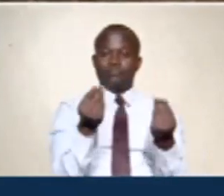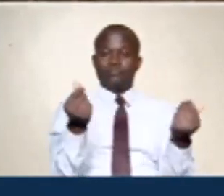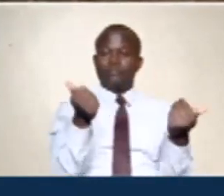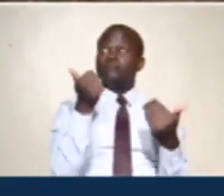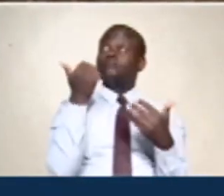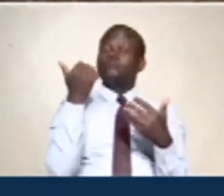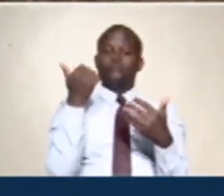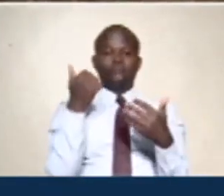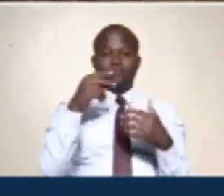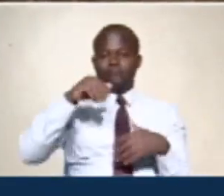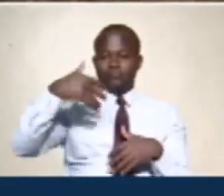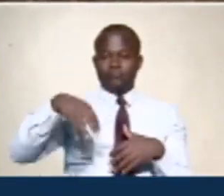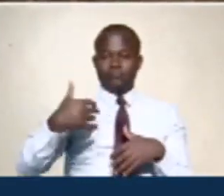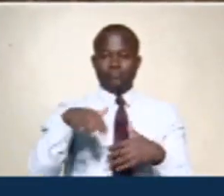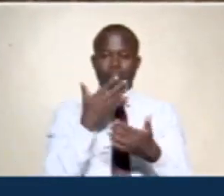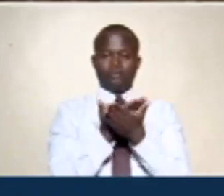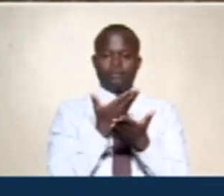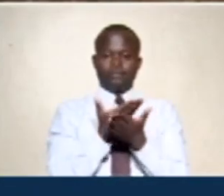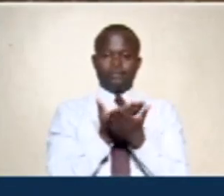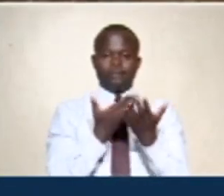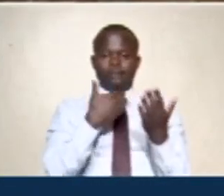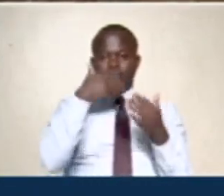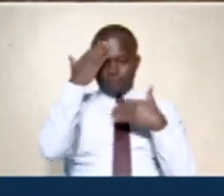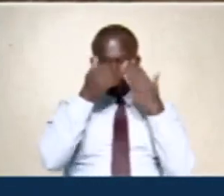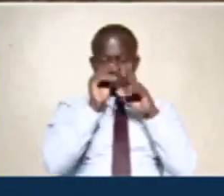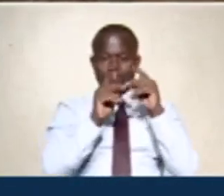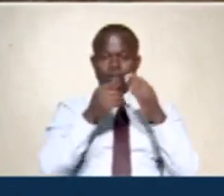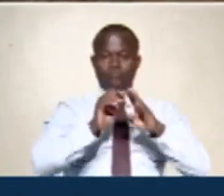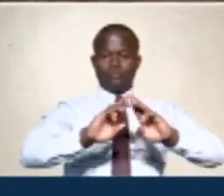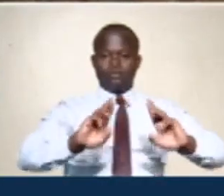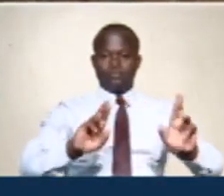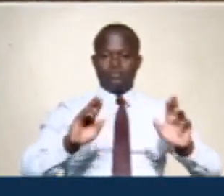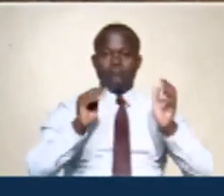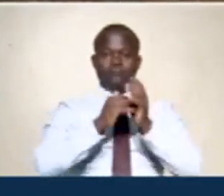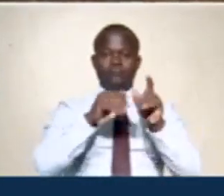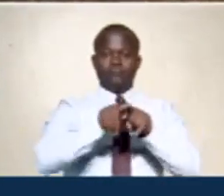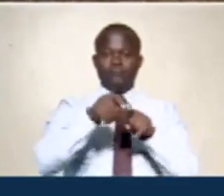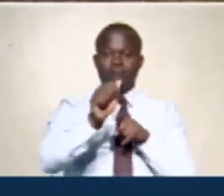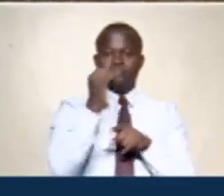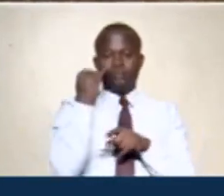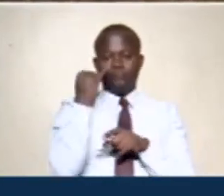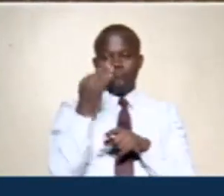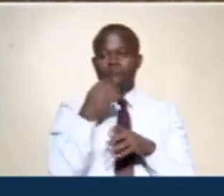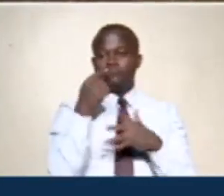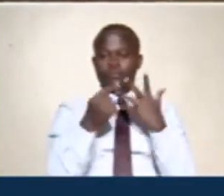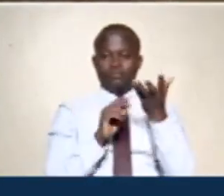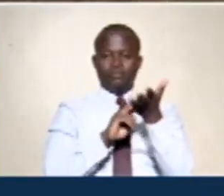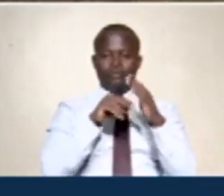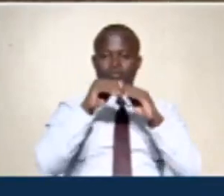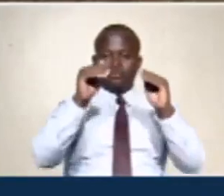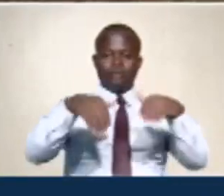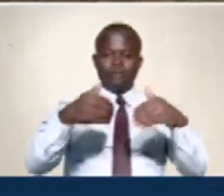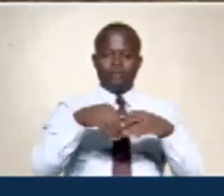butangiriza ibidukikije burahenda bisaba kugira ngo abantu babiteguye nabwo nubwo hari bigikoreshwa mu